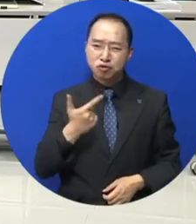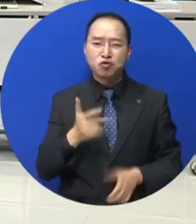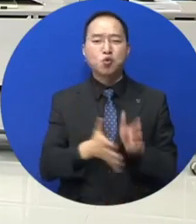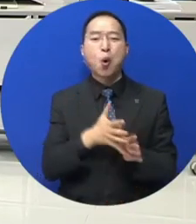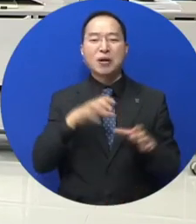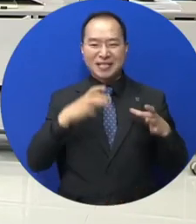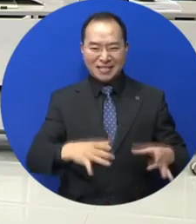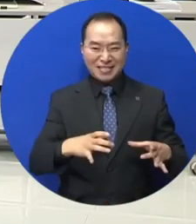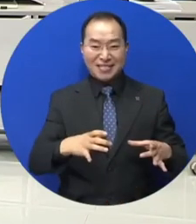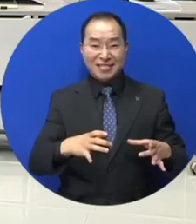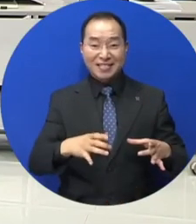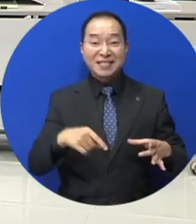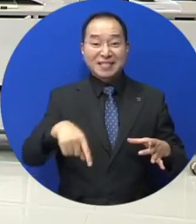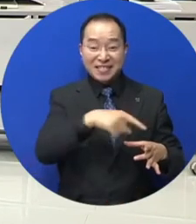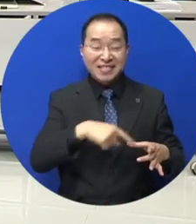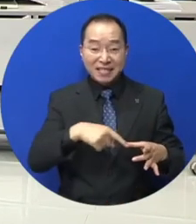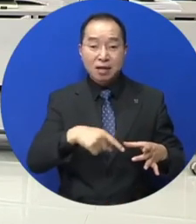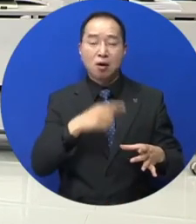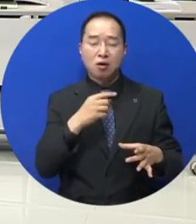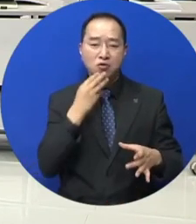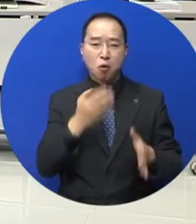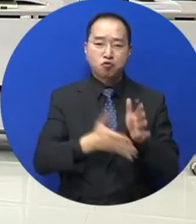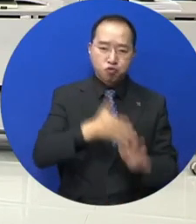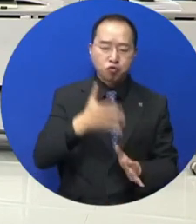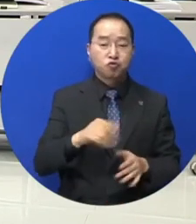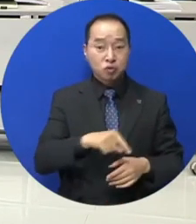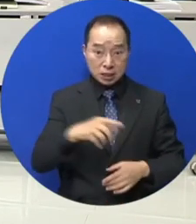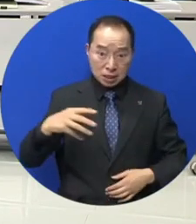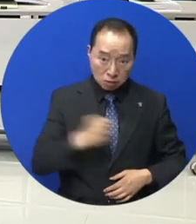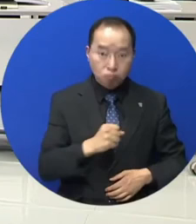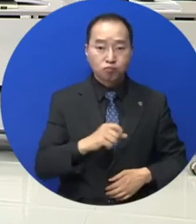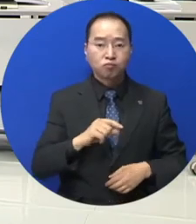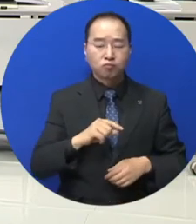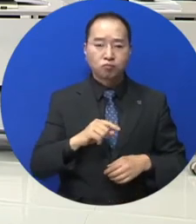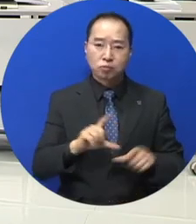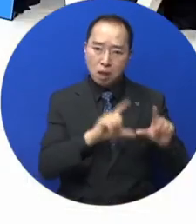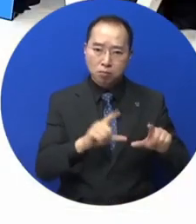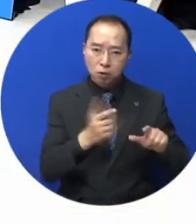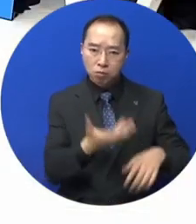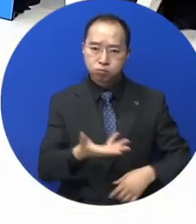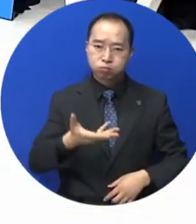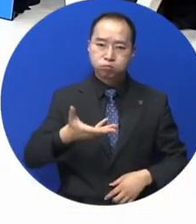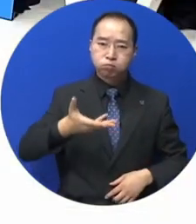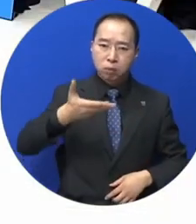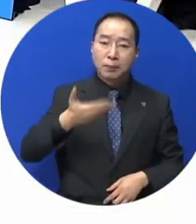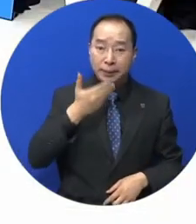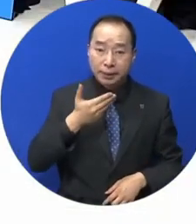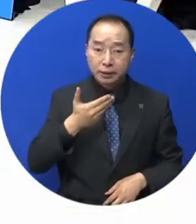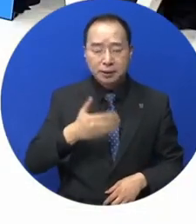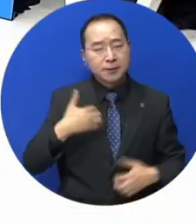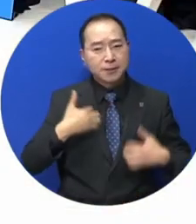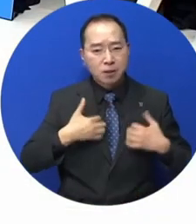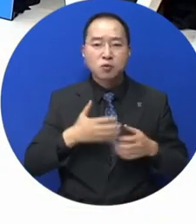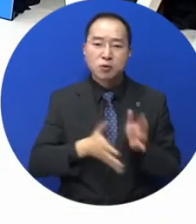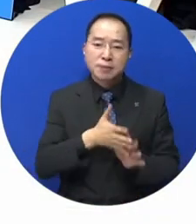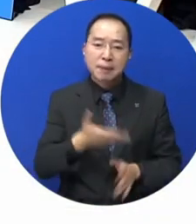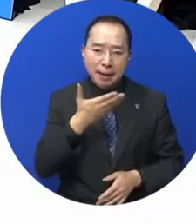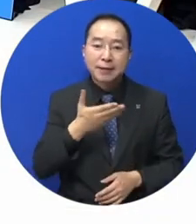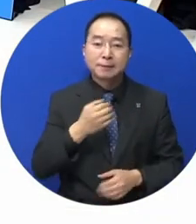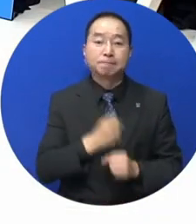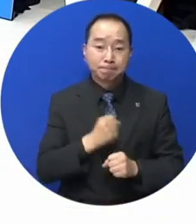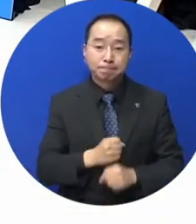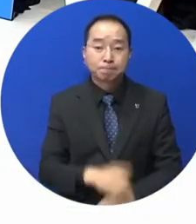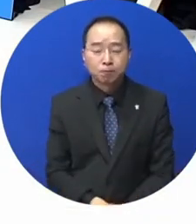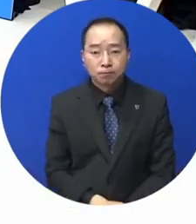컴팩트 도시 서울 이것으로 우리의 삶을 좀 더 질적으로 높이고 또 즐거운 도시가 되도록